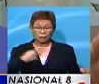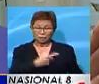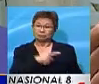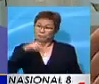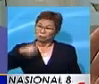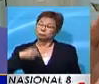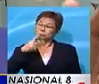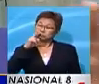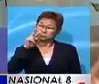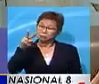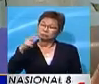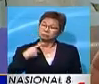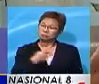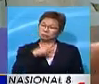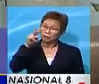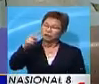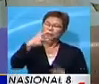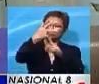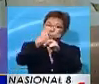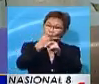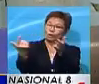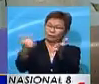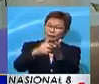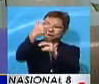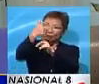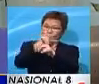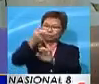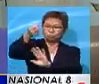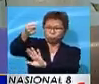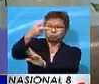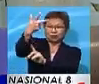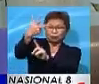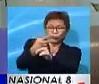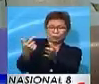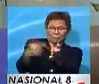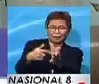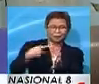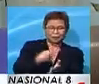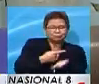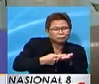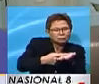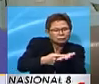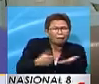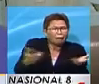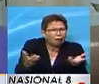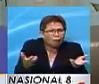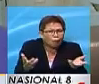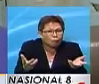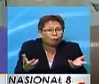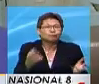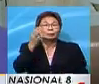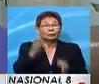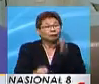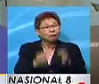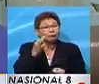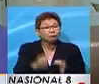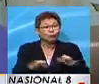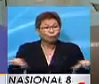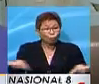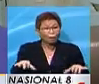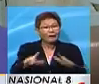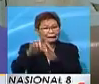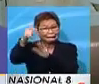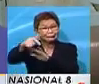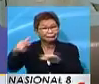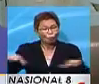ini nanti oleh K ada t bulan lagi bakal ni kita ada bincang lagi macam mana keadaannya dan kalau dilaksana